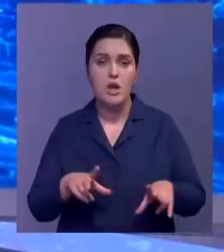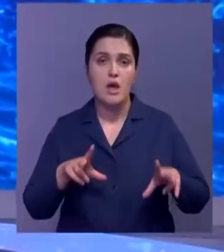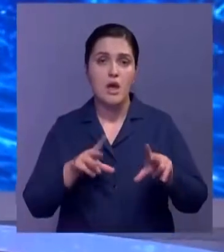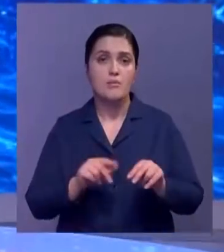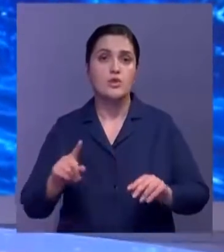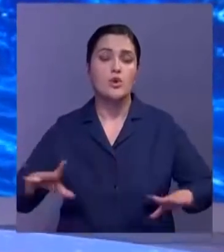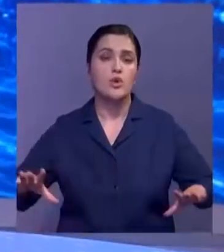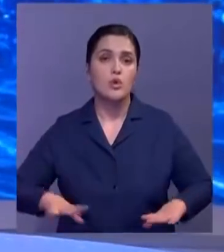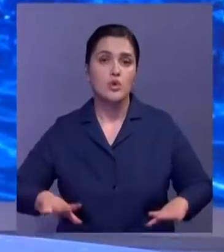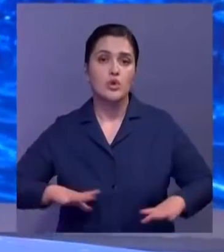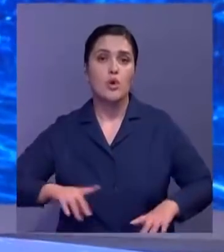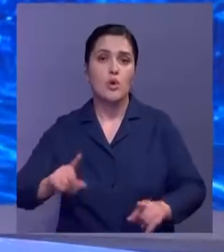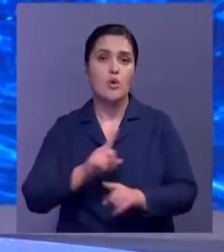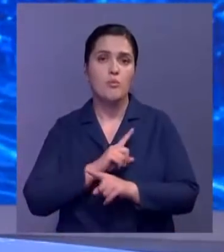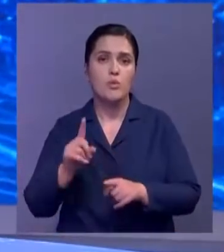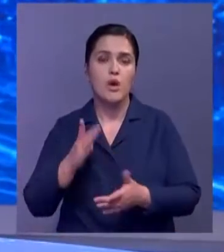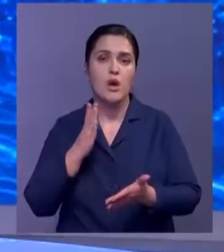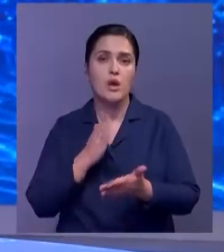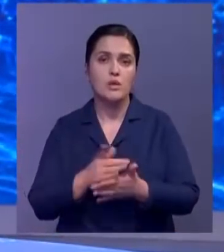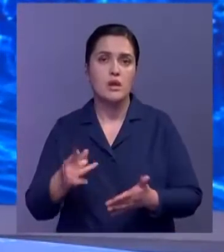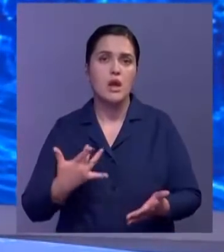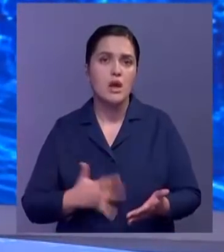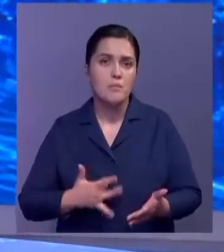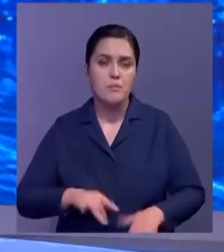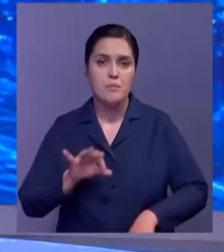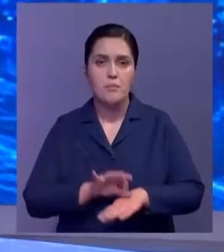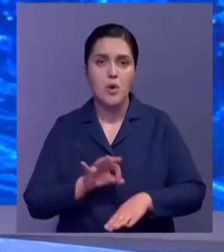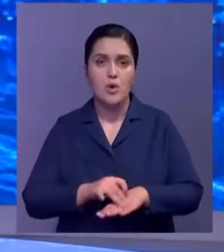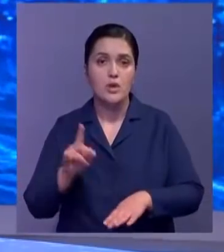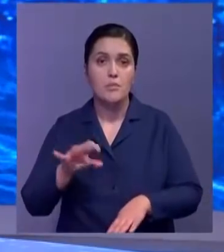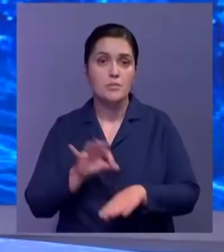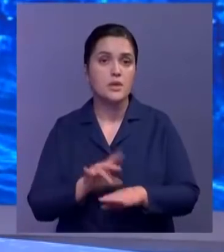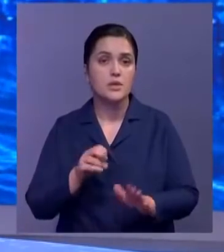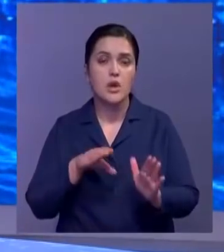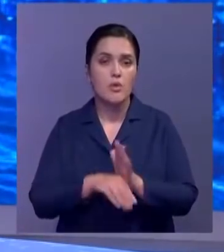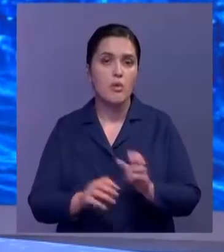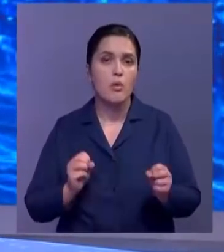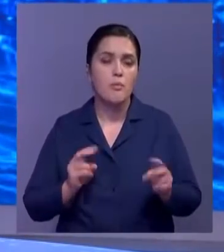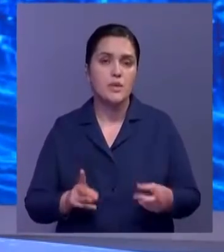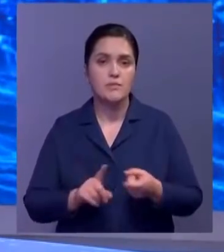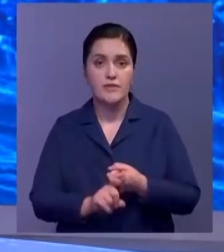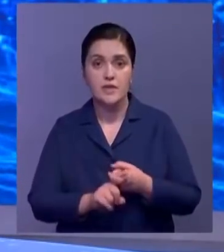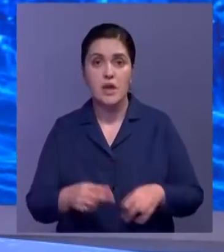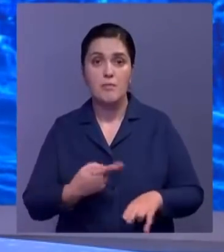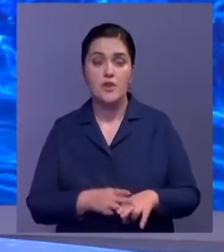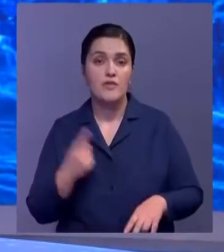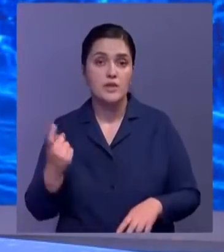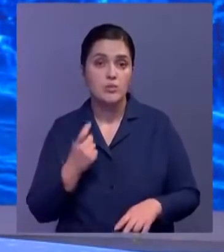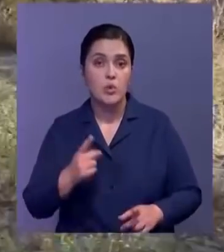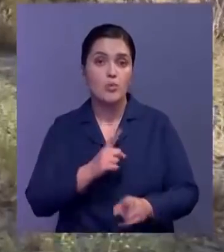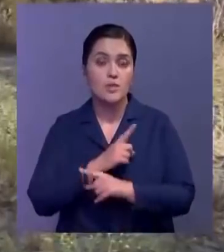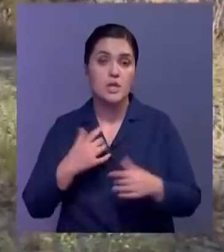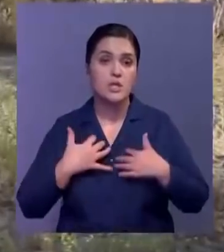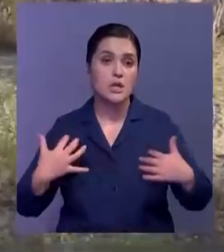стоит. Ветеринары заявили, что лошади погибли от гастрофилеза. Но эта болезнь не относится к особо опасным инфекциям, поэтому